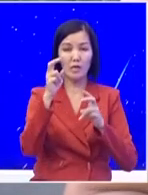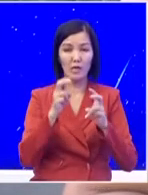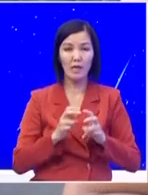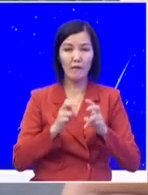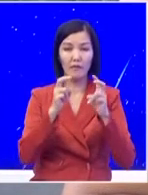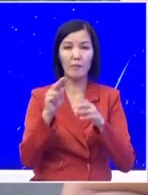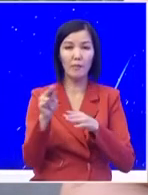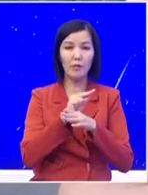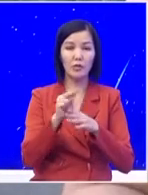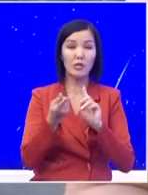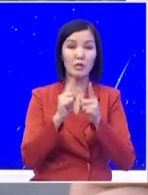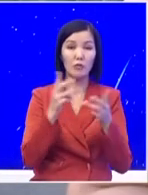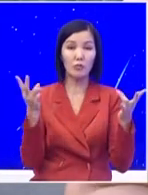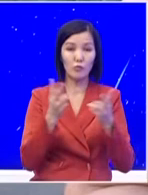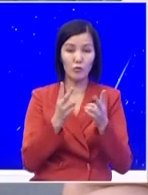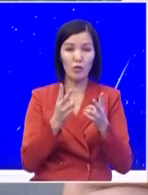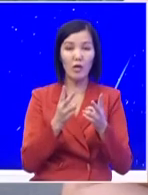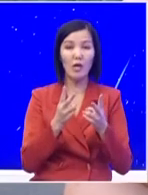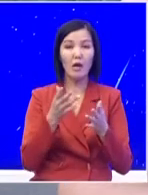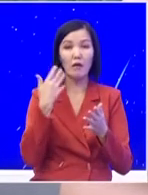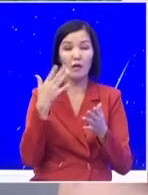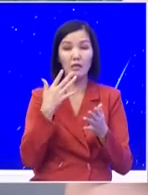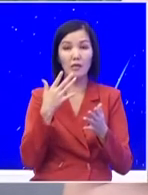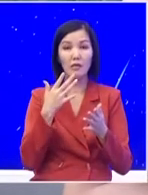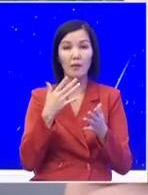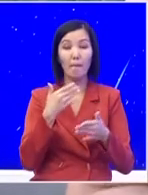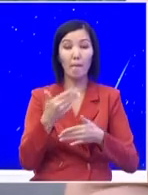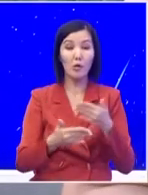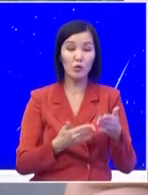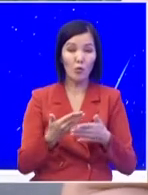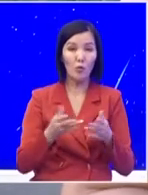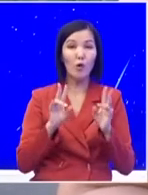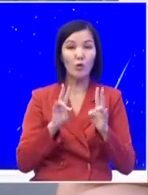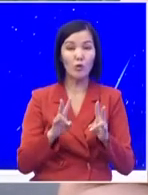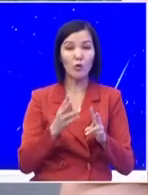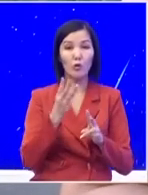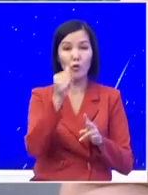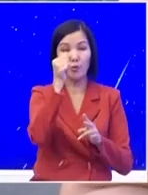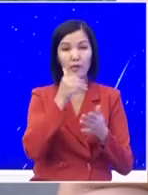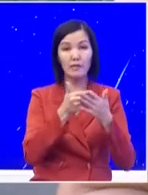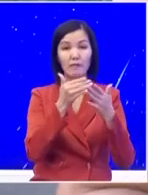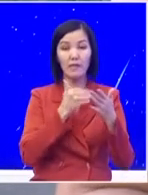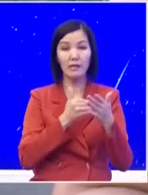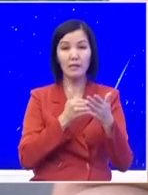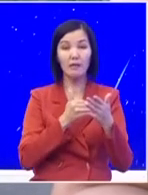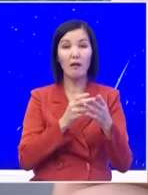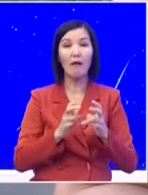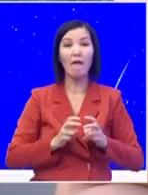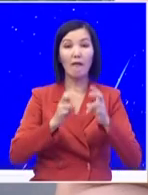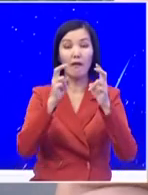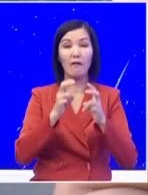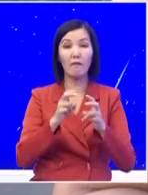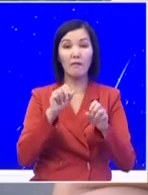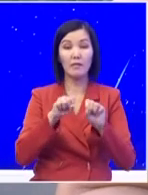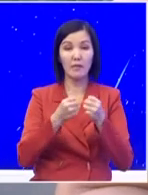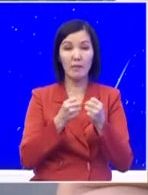бы починить или заменить лифты. Когда никуда не спешим, иногда ходим пешком. А около 3 месяца назад наш лифт не работал. Жильцы